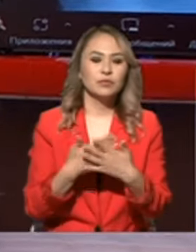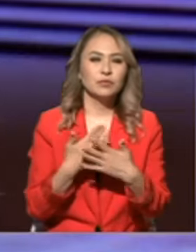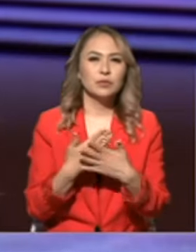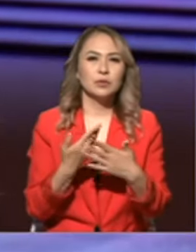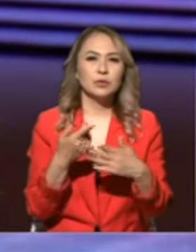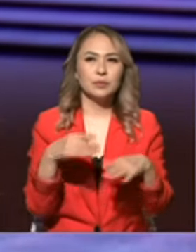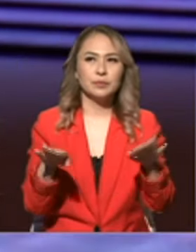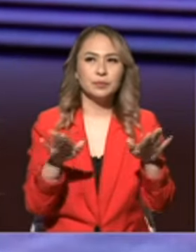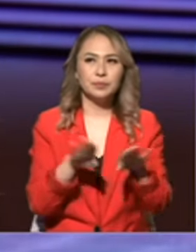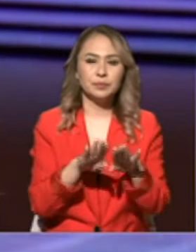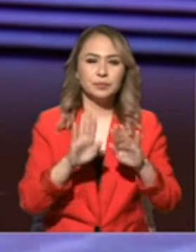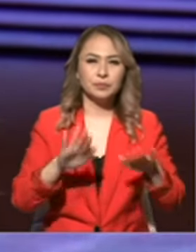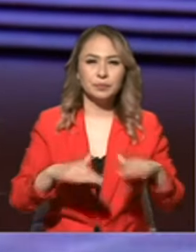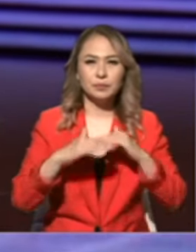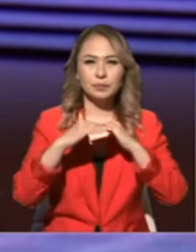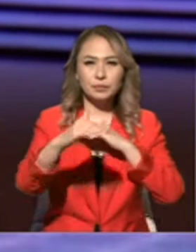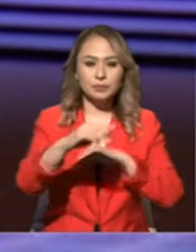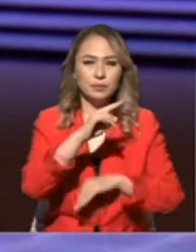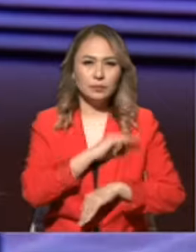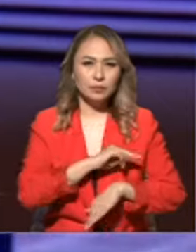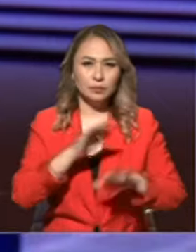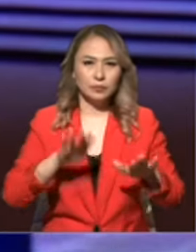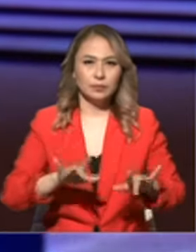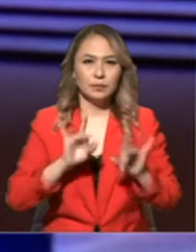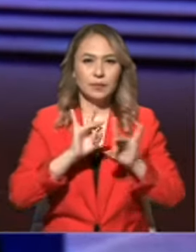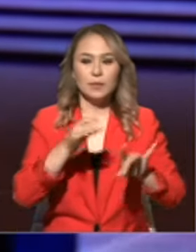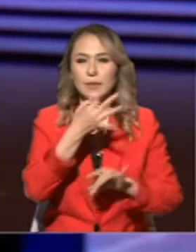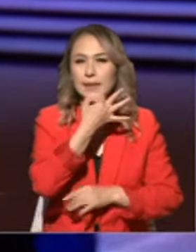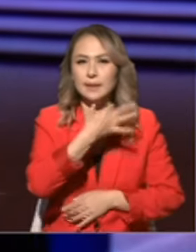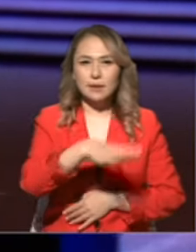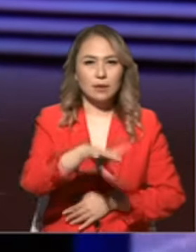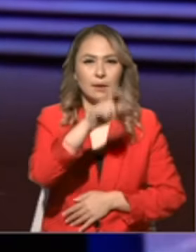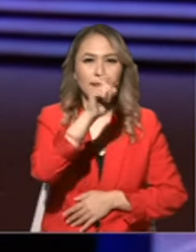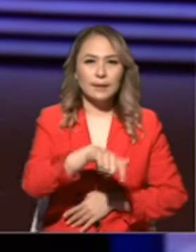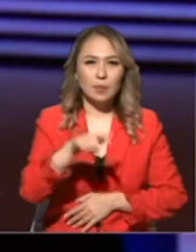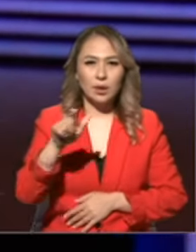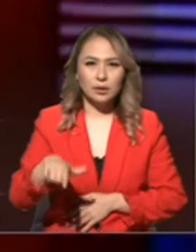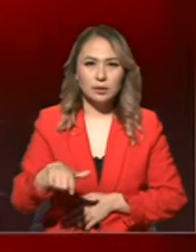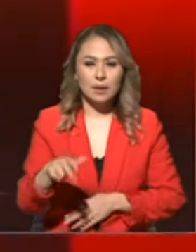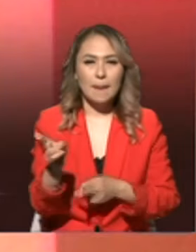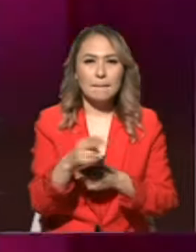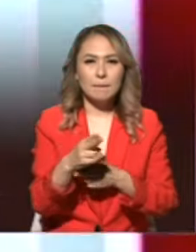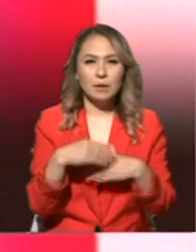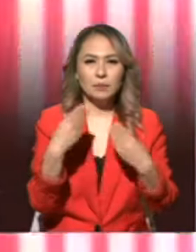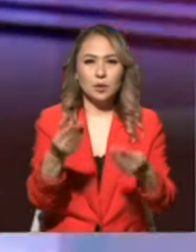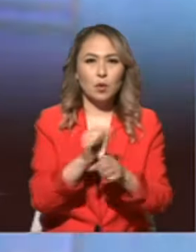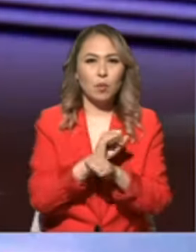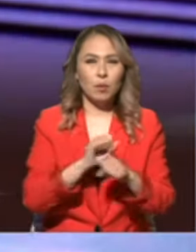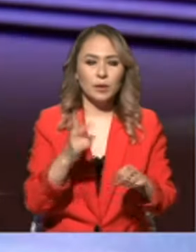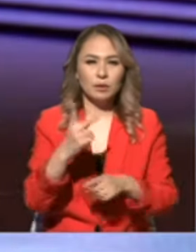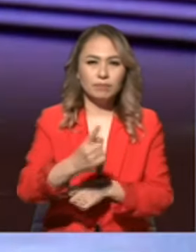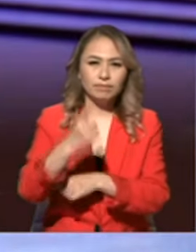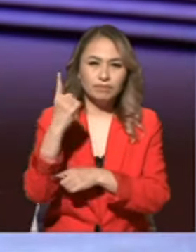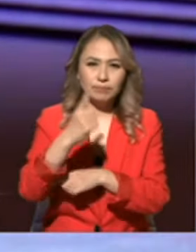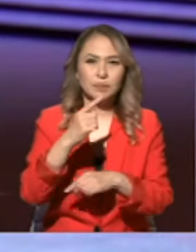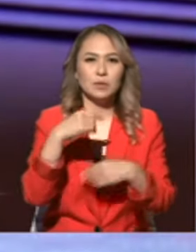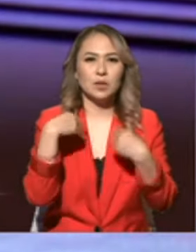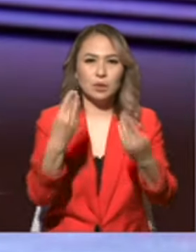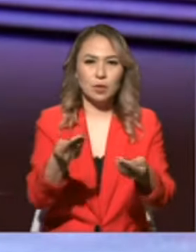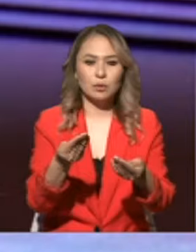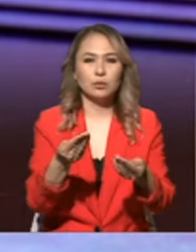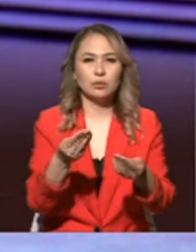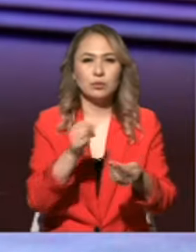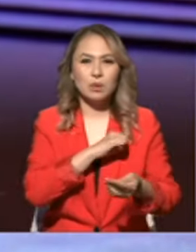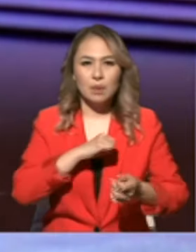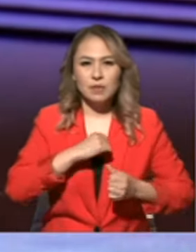де бірінші жұмыс орындары дейміз ғой. Кез келген адамға балық бермеу керек, балық ұстайтын қармақ беру керек. Сол себептен